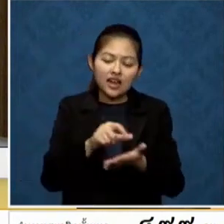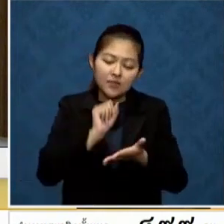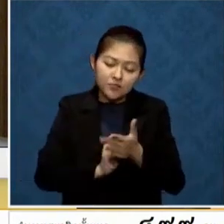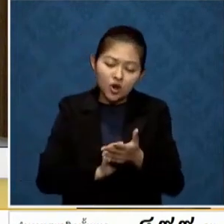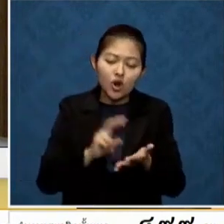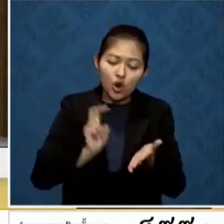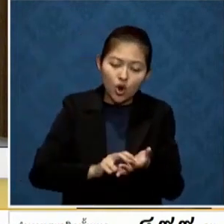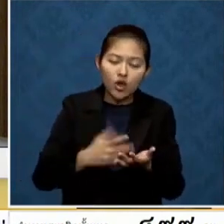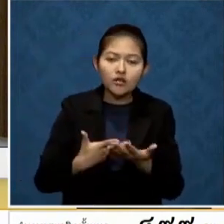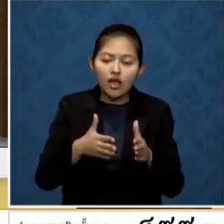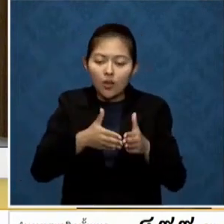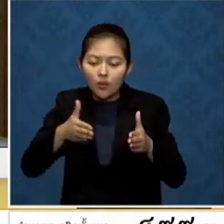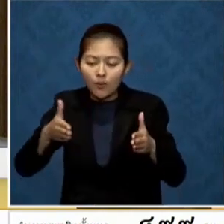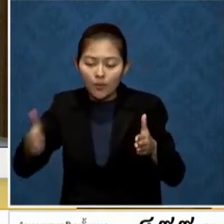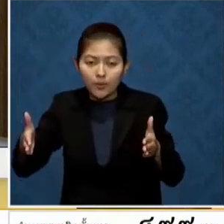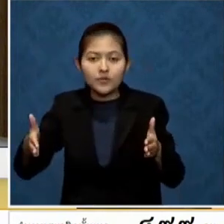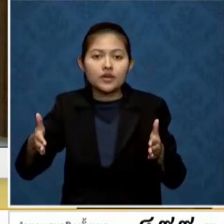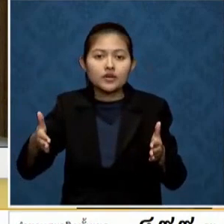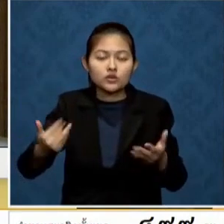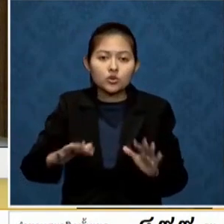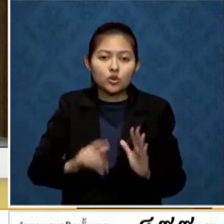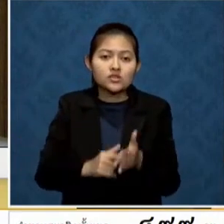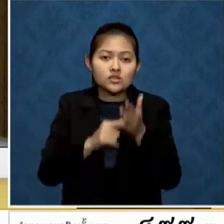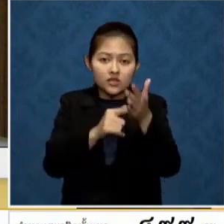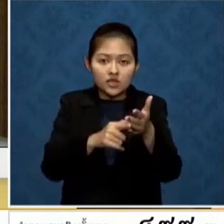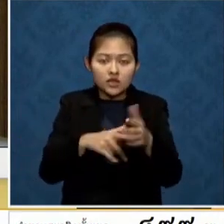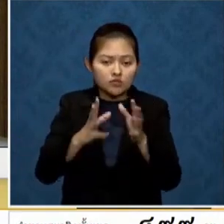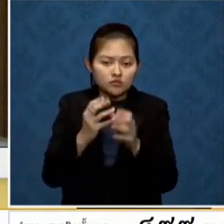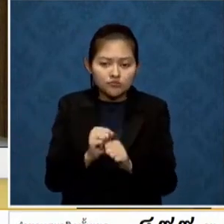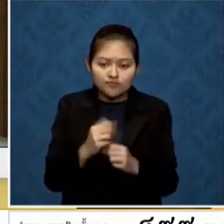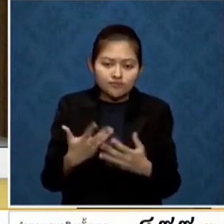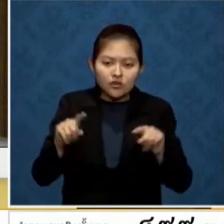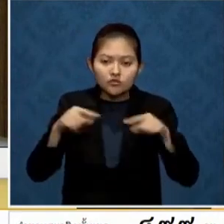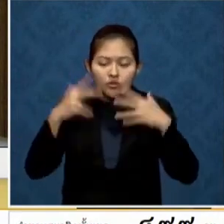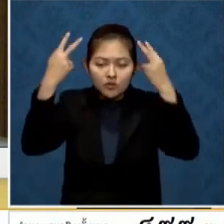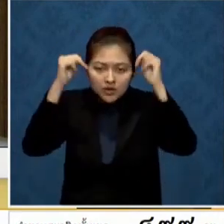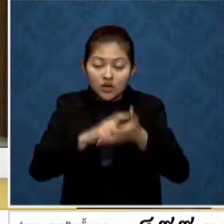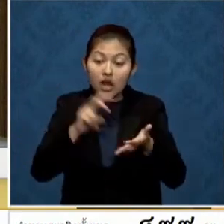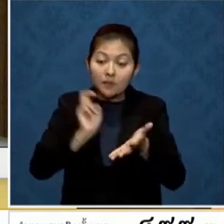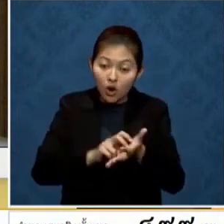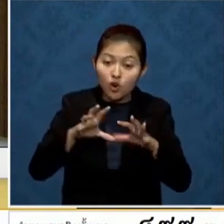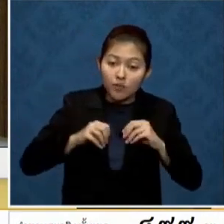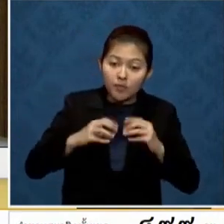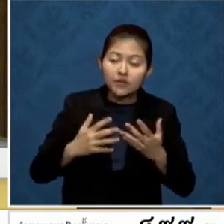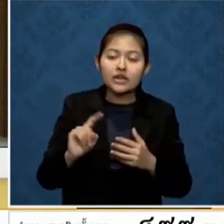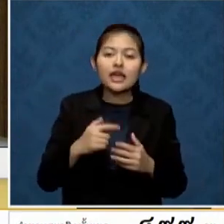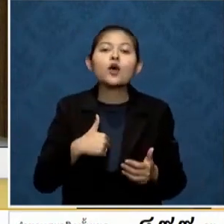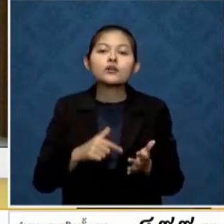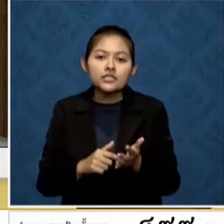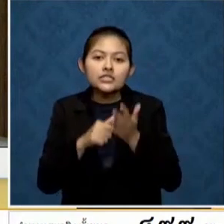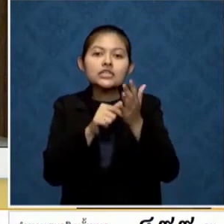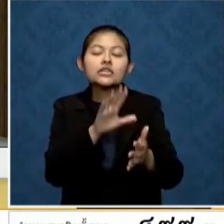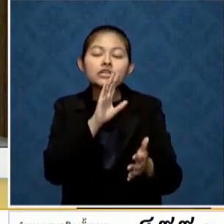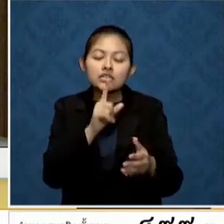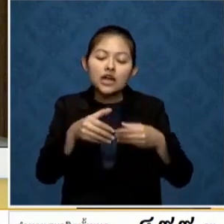หรือไม่เนี่ยมันเกินเลยกรอบเวลานั้นไปจนผู้เสนอร่างเนี่ยไม่ได้รับคำตอบจากท่านนายกว่าจะรับรองหรือไม่เนี่ยเราเพียงแค่เสนอว่าหากมันเลย